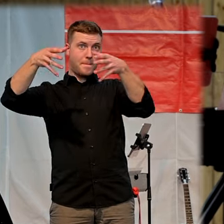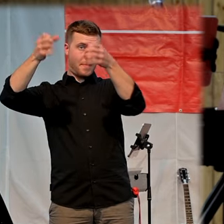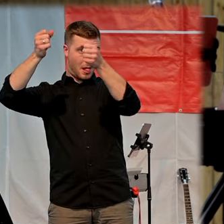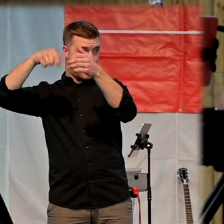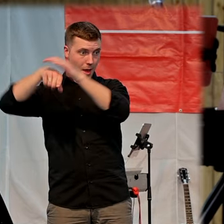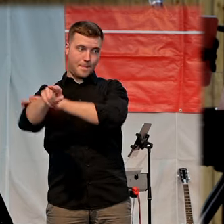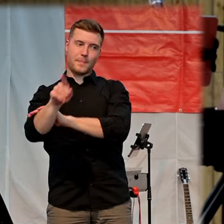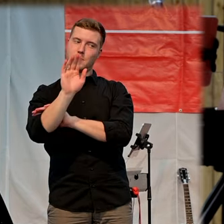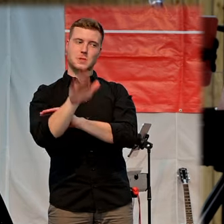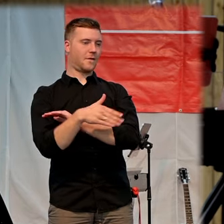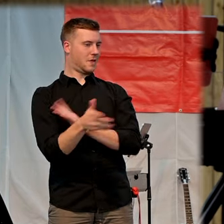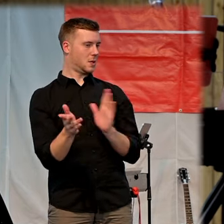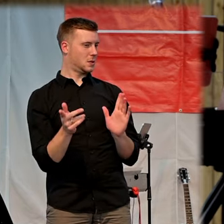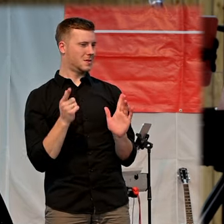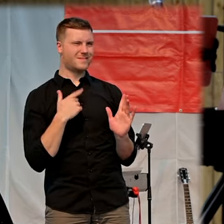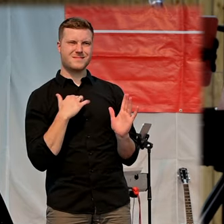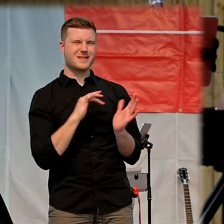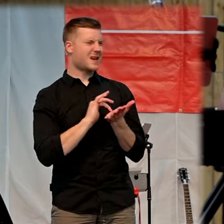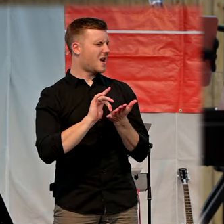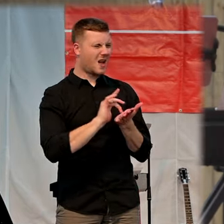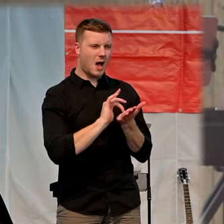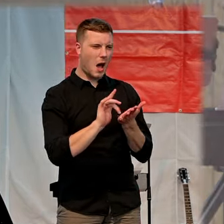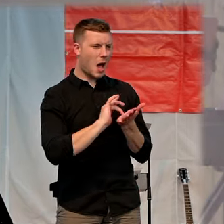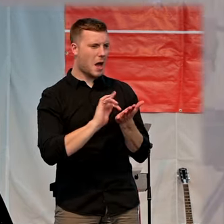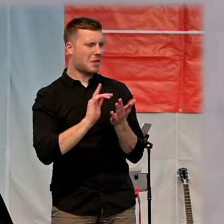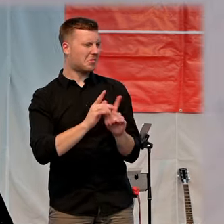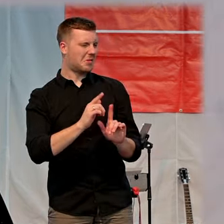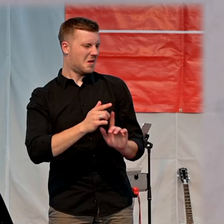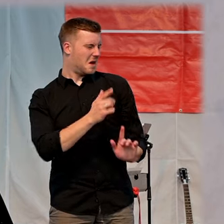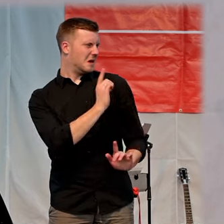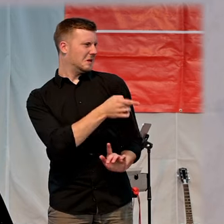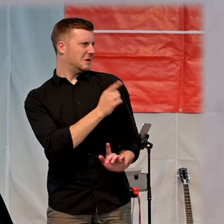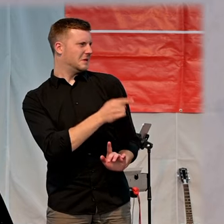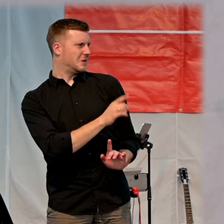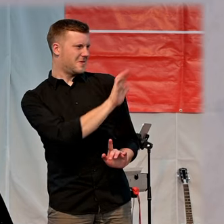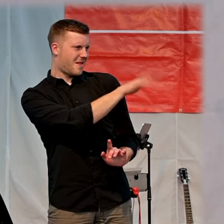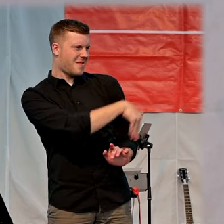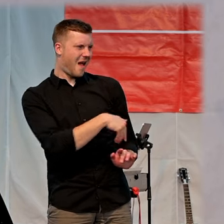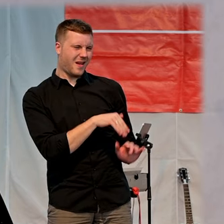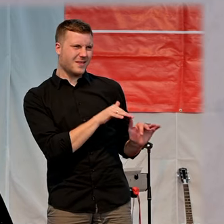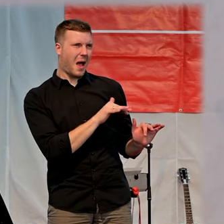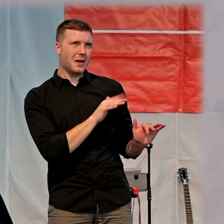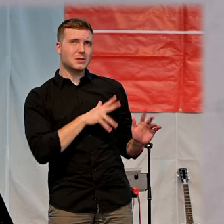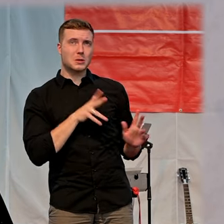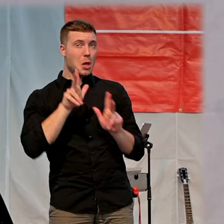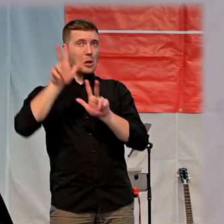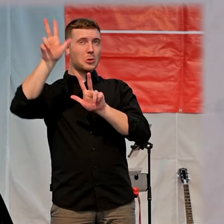was Unreines oder was Sündiges. Das passt nicht zu Gott.